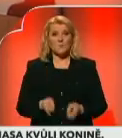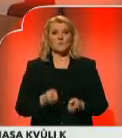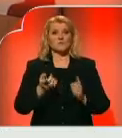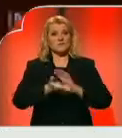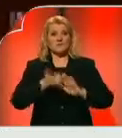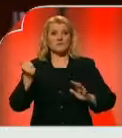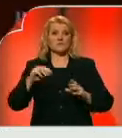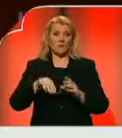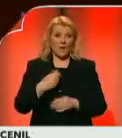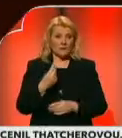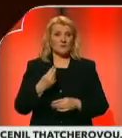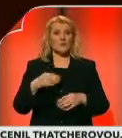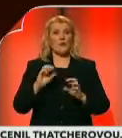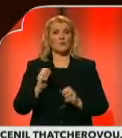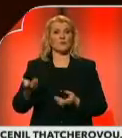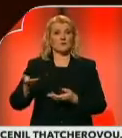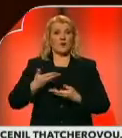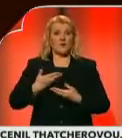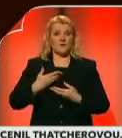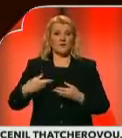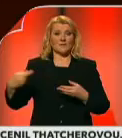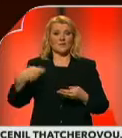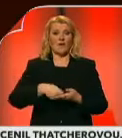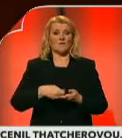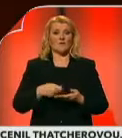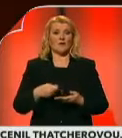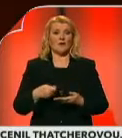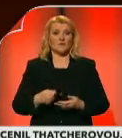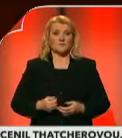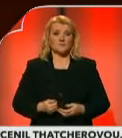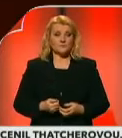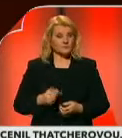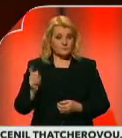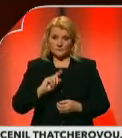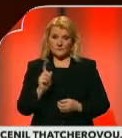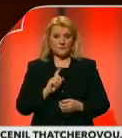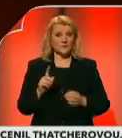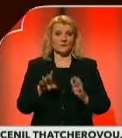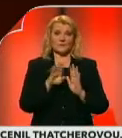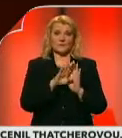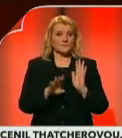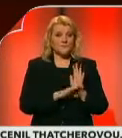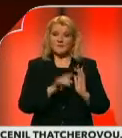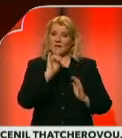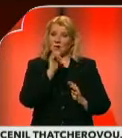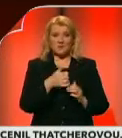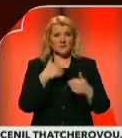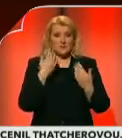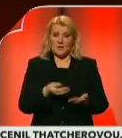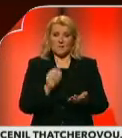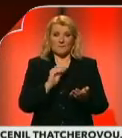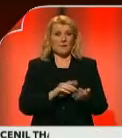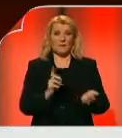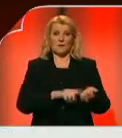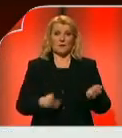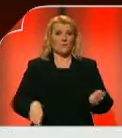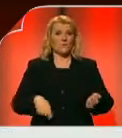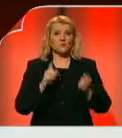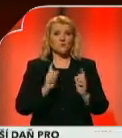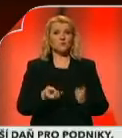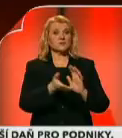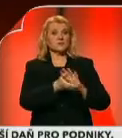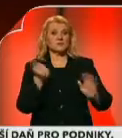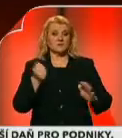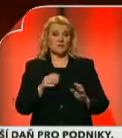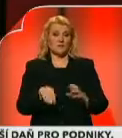vyzvednout jakousi kartu, aby mohl dostat dávku, na kterou má ze zákona nárok? Nikoliv. Zákon nikde neukládá povinnost